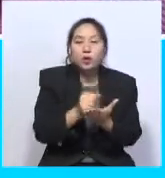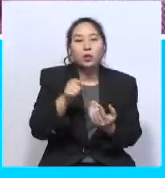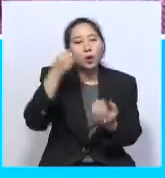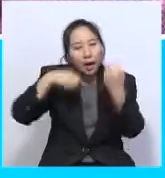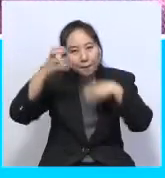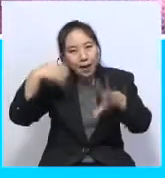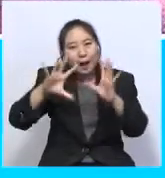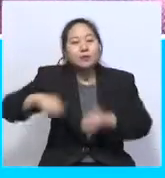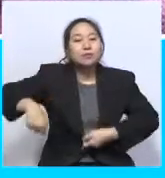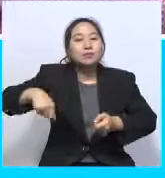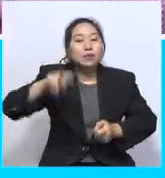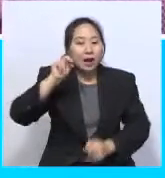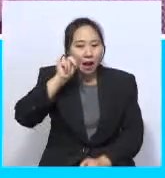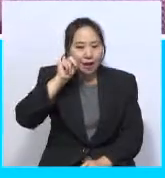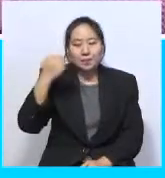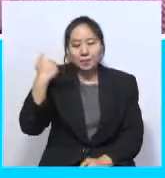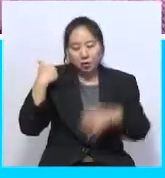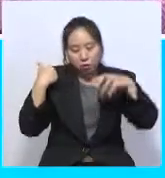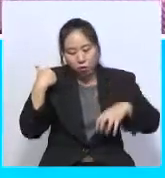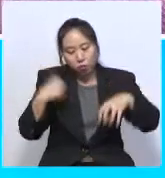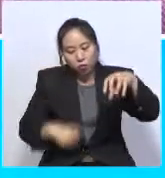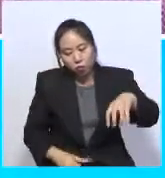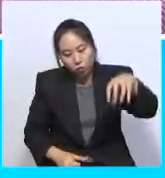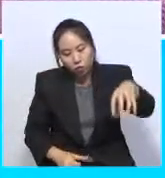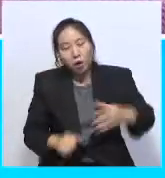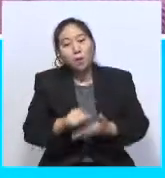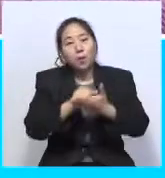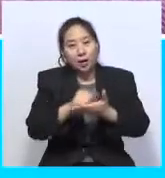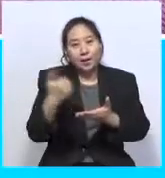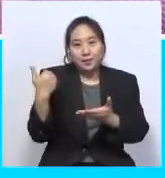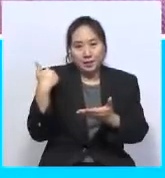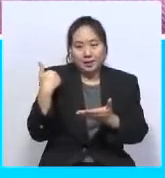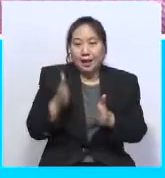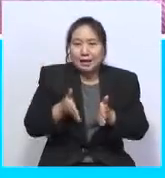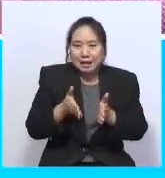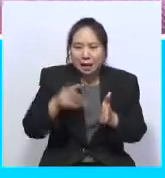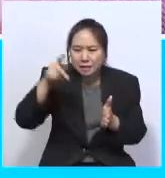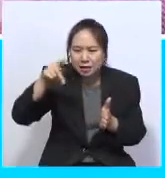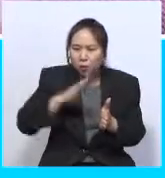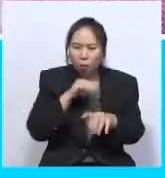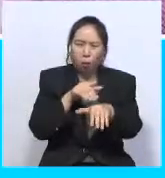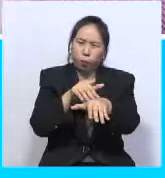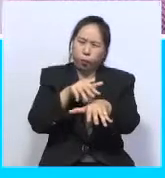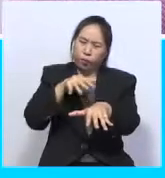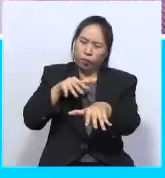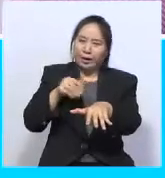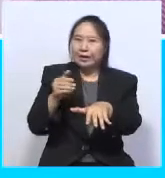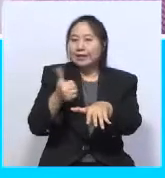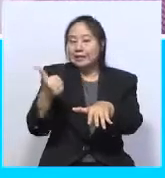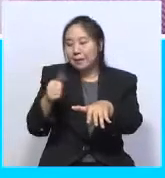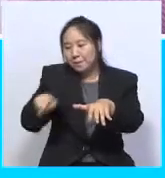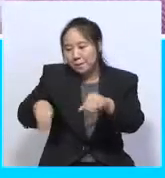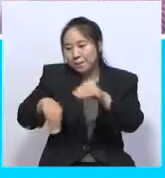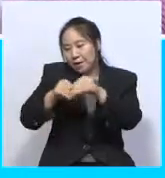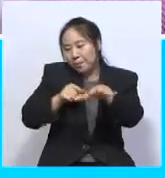กรานต์นี่นะครับจะมีจุดบริการแล้วก็มีตำรวจคอยดูแลเส้นทางพร้อมทั้งเปิดช่องทางพิเศษในกรณีที่รถติดเพื่